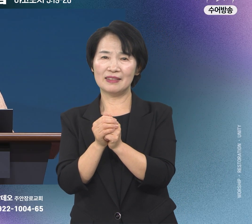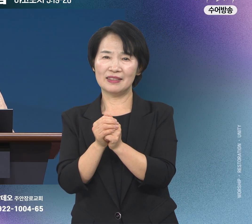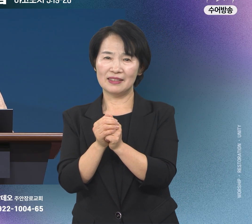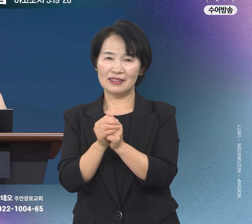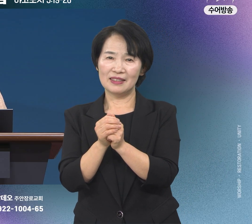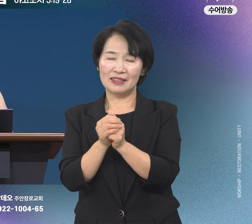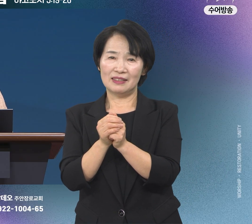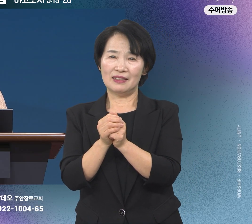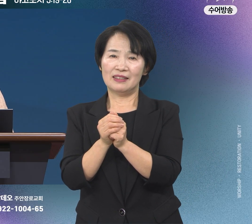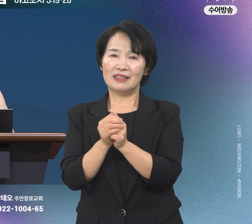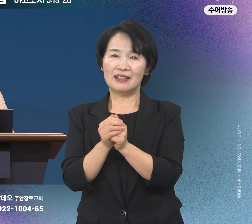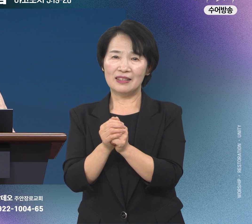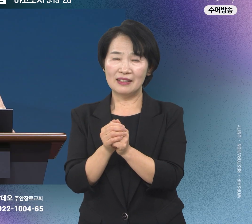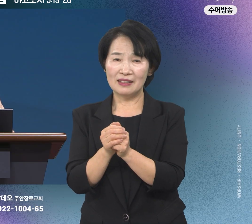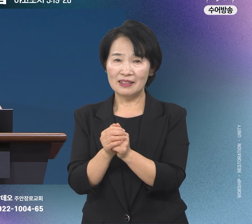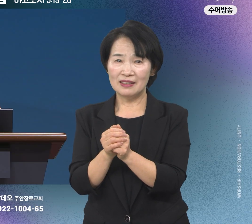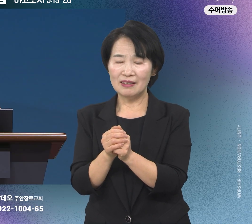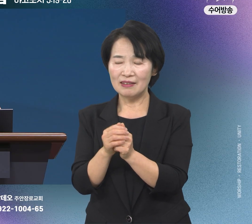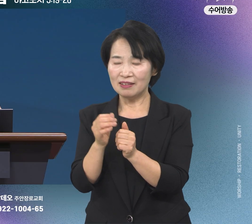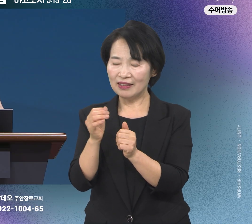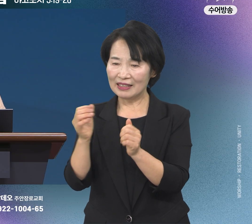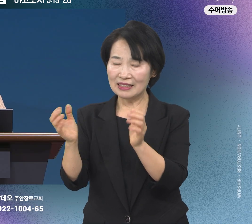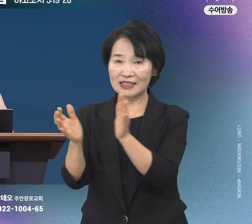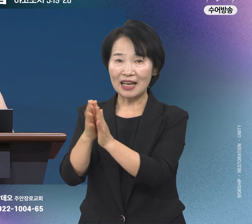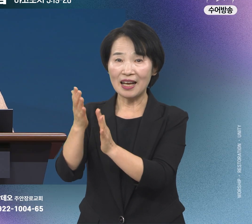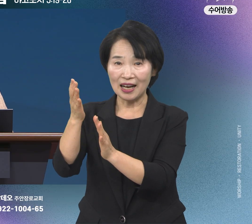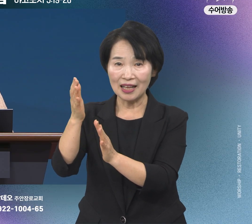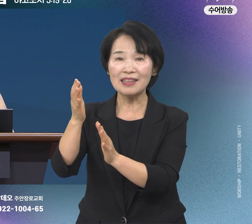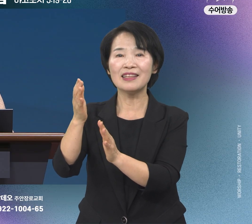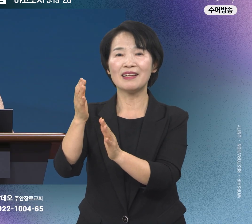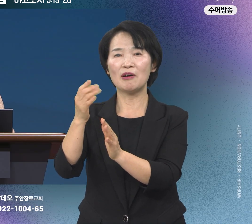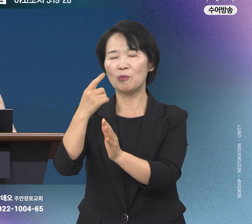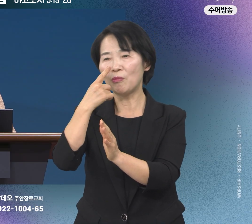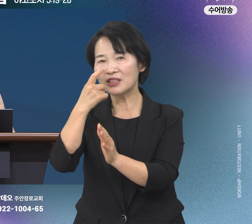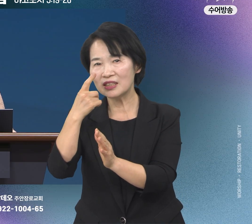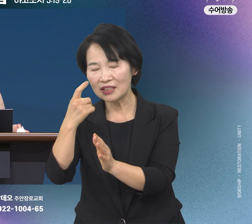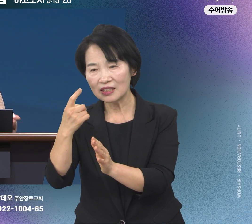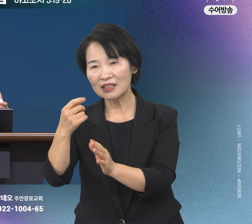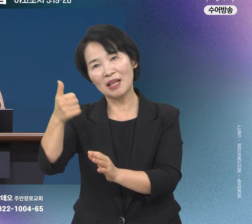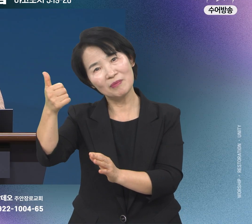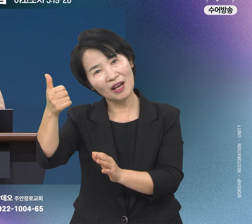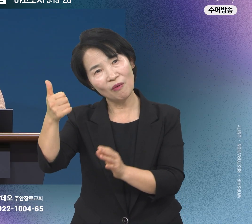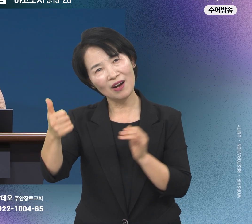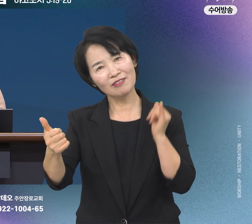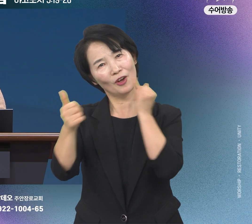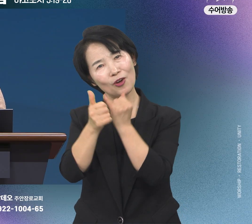말하는 사람과 결혼해서 지금 80일도 안 됐습니다.